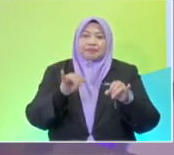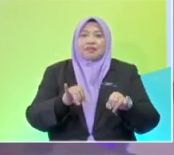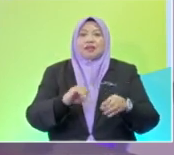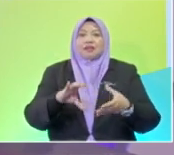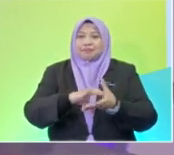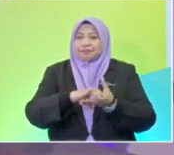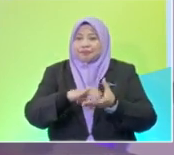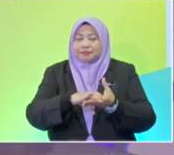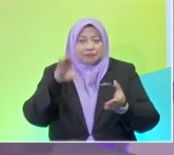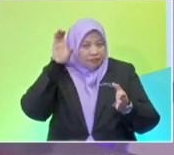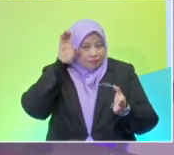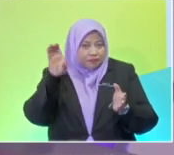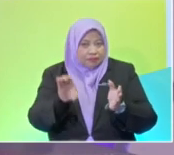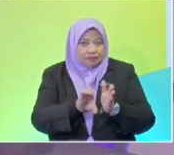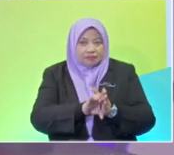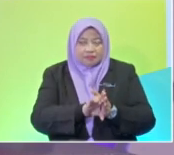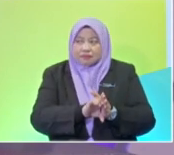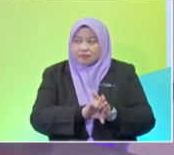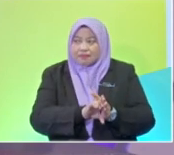gambar gambar